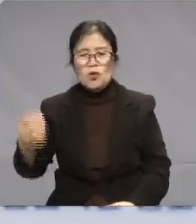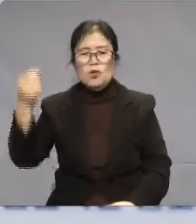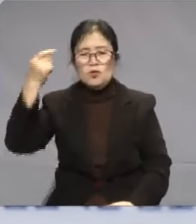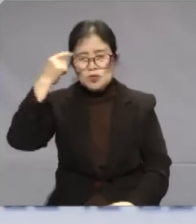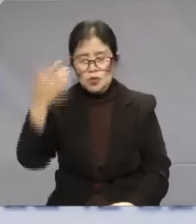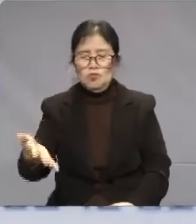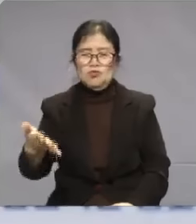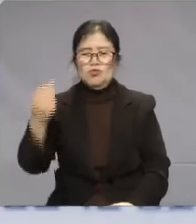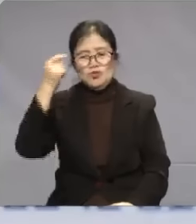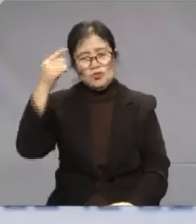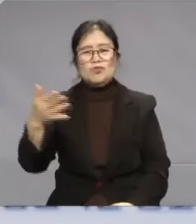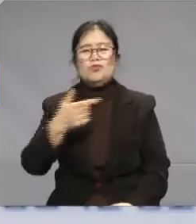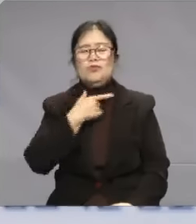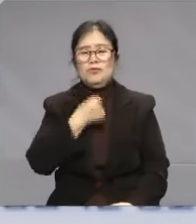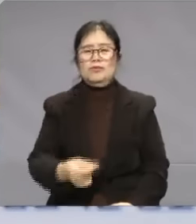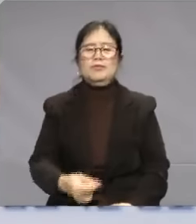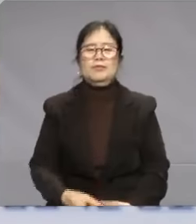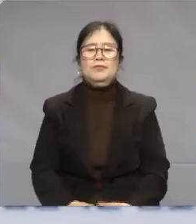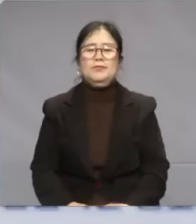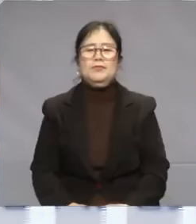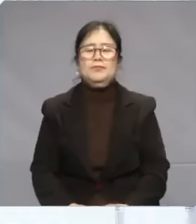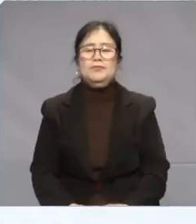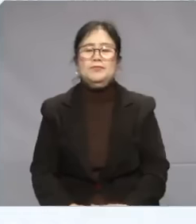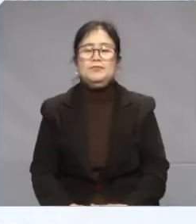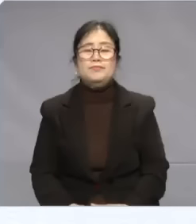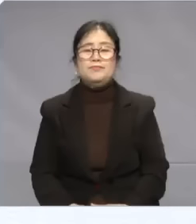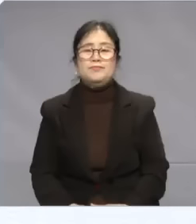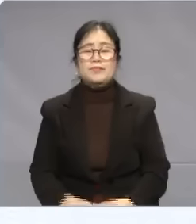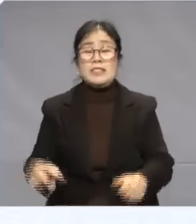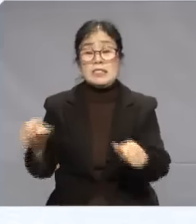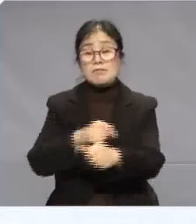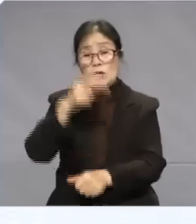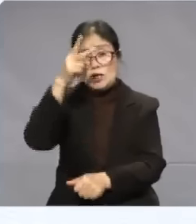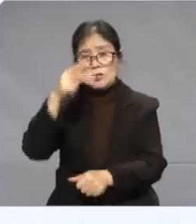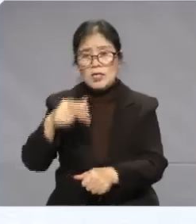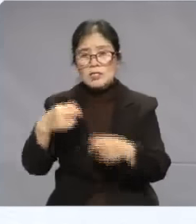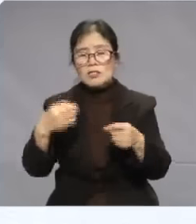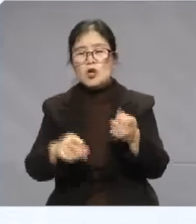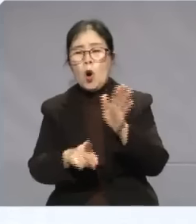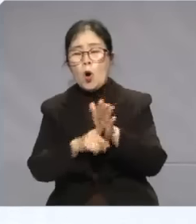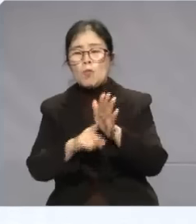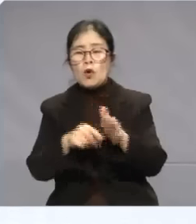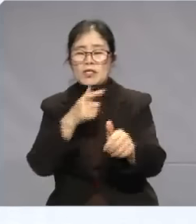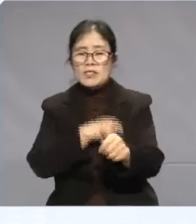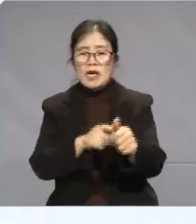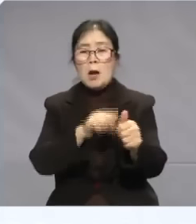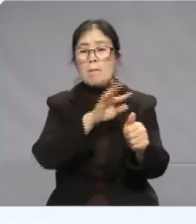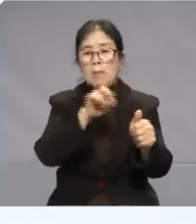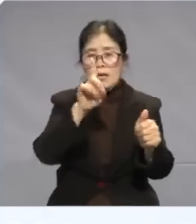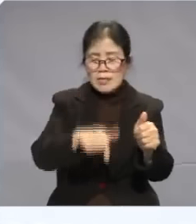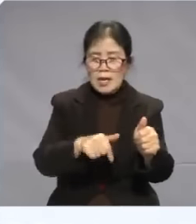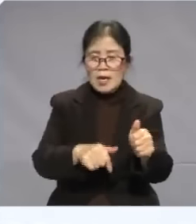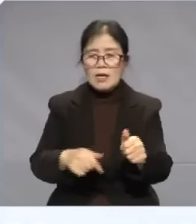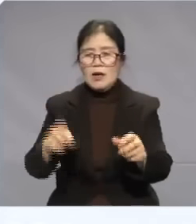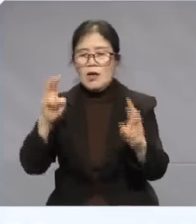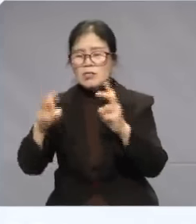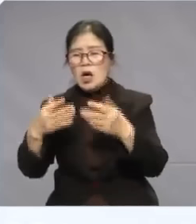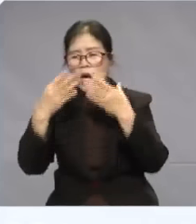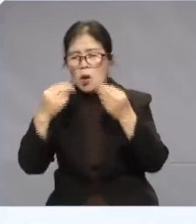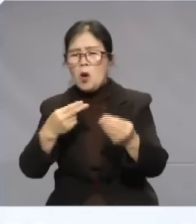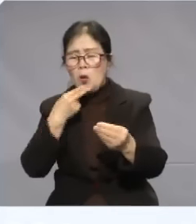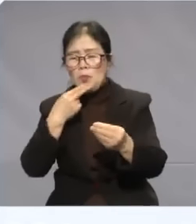묻고 또 묻고 싶다. 특사경은 금양 홍보이사로 재직 중이던 박 작가가 회사의 미공개